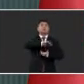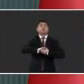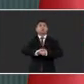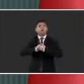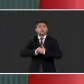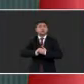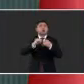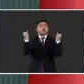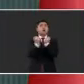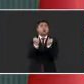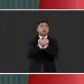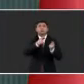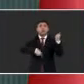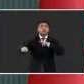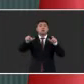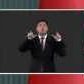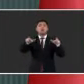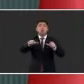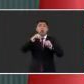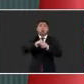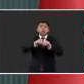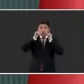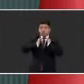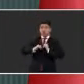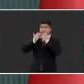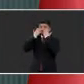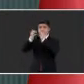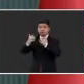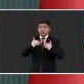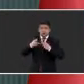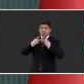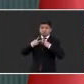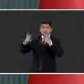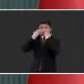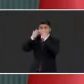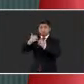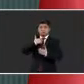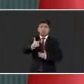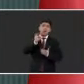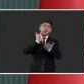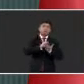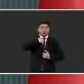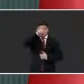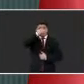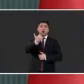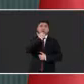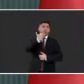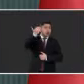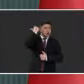ve kardeşlerinin güvenliğinin, huzurunun, refahının teminatı haline gelen bir Türkiye